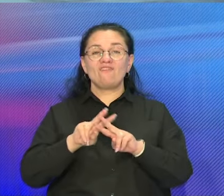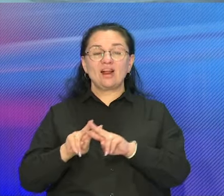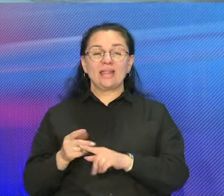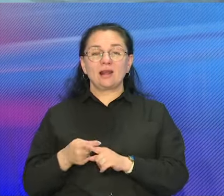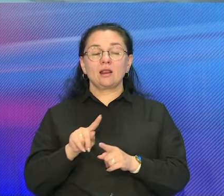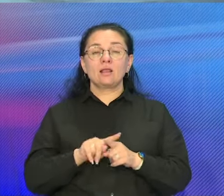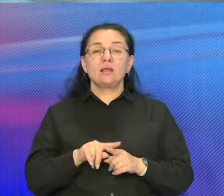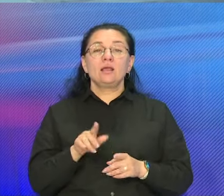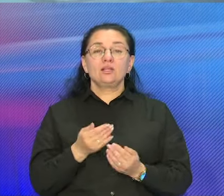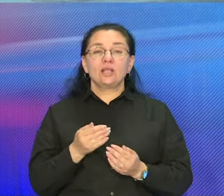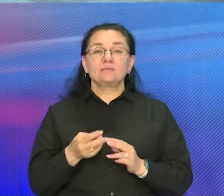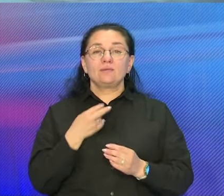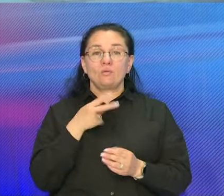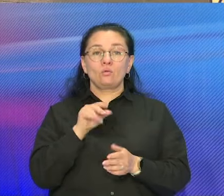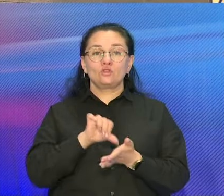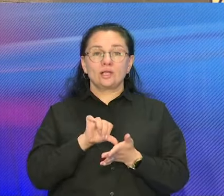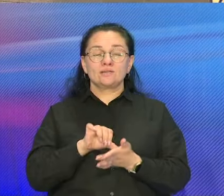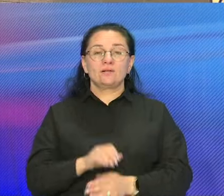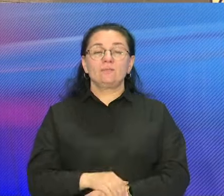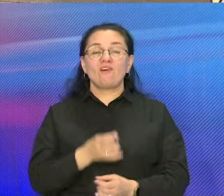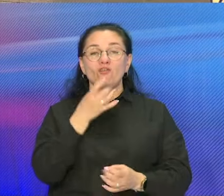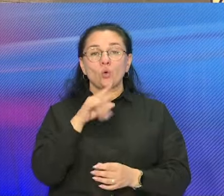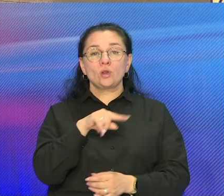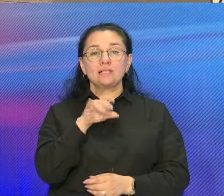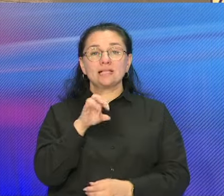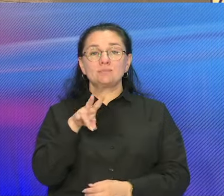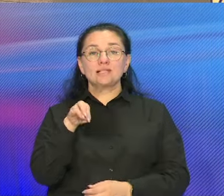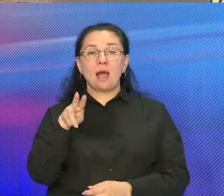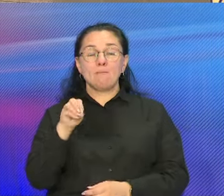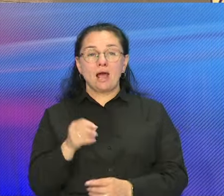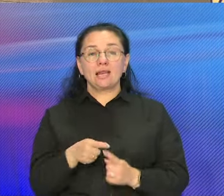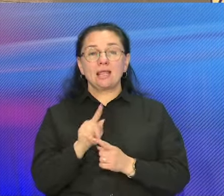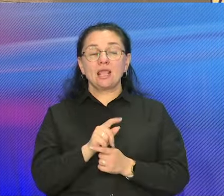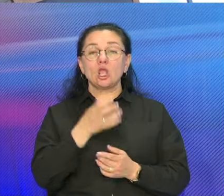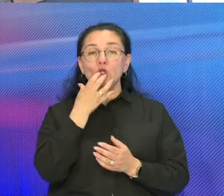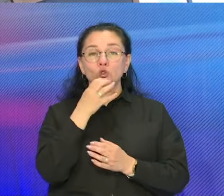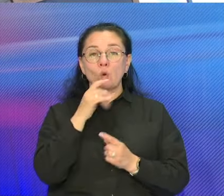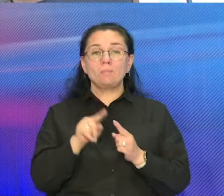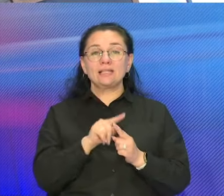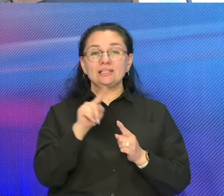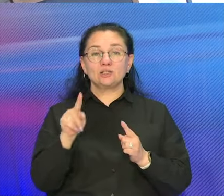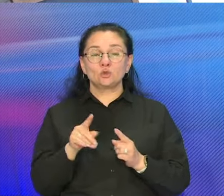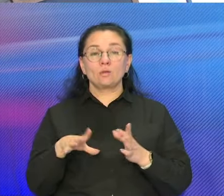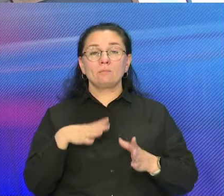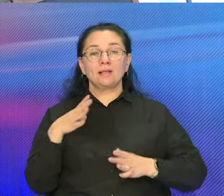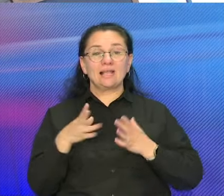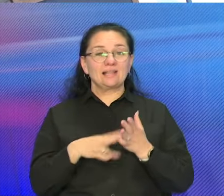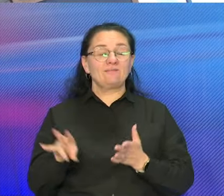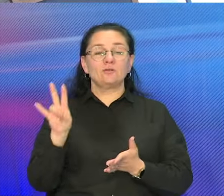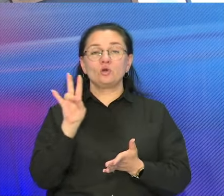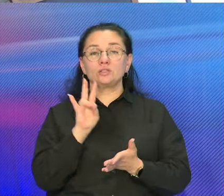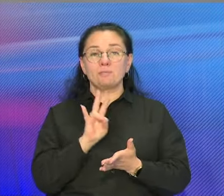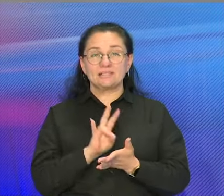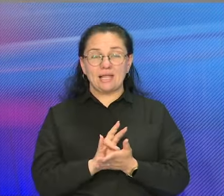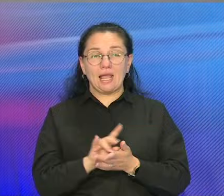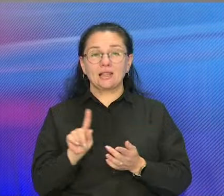гэтым переканалася У Гродзенским зоологичным парку до доходу теплого сезона Рыхтуются зауседы и загадя Специалисты